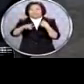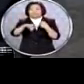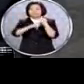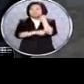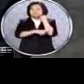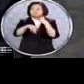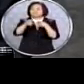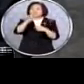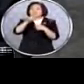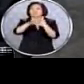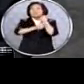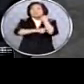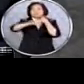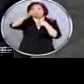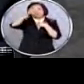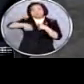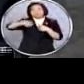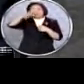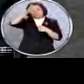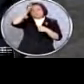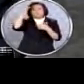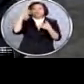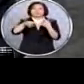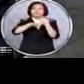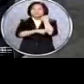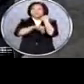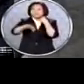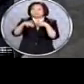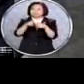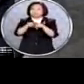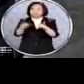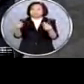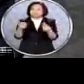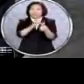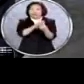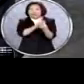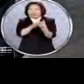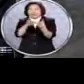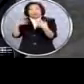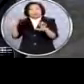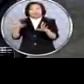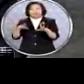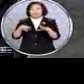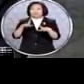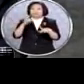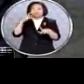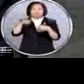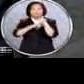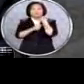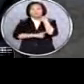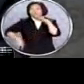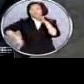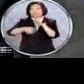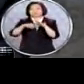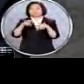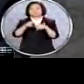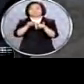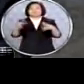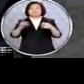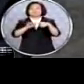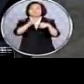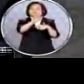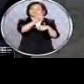官让民众认为法院不公正的比例高达了81%。司法改革跟教育